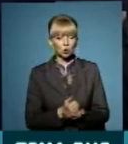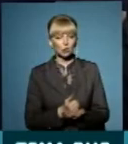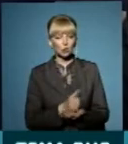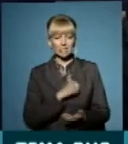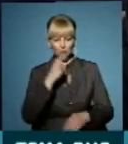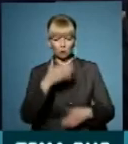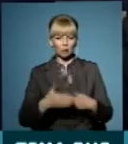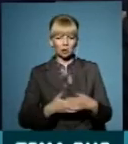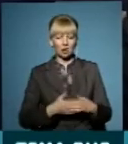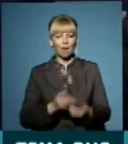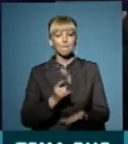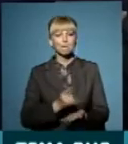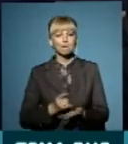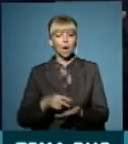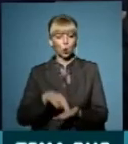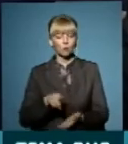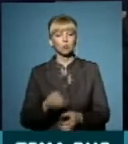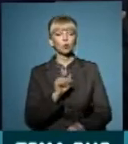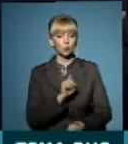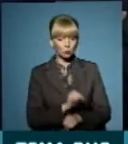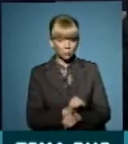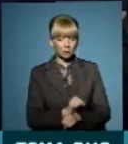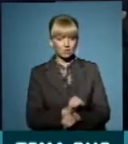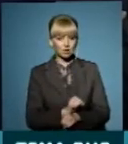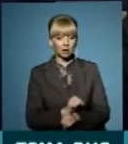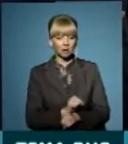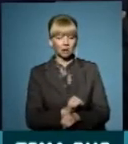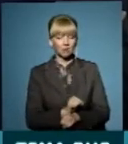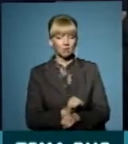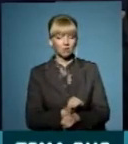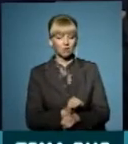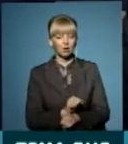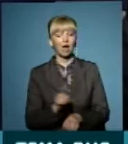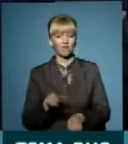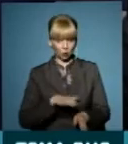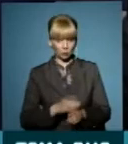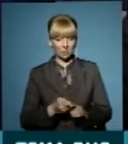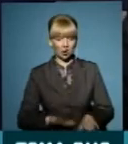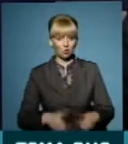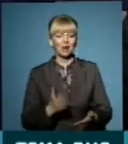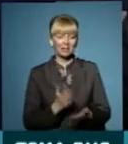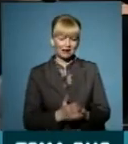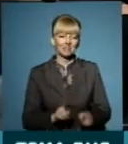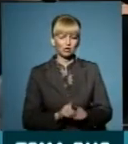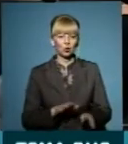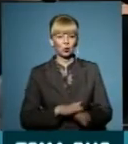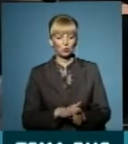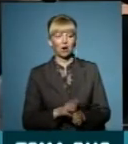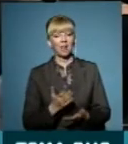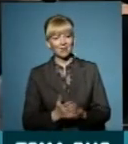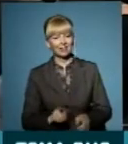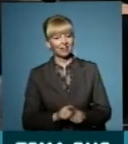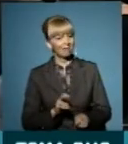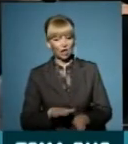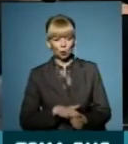саму ближчу парковку, щоб він там зупинився і... Дотримуються рекомендації? Так. Є такі, що дотримуються. Є такі, що не дотримуються. Є, що